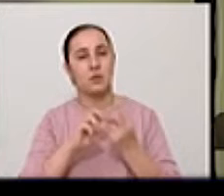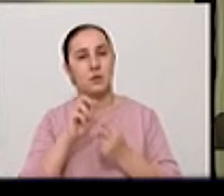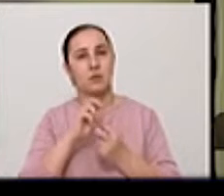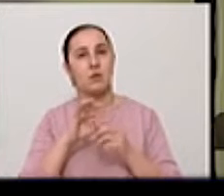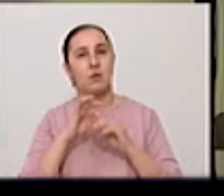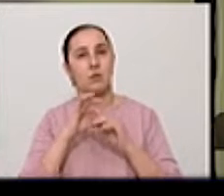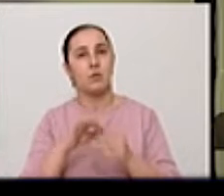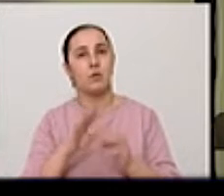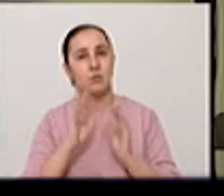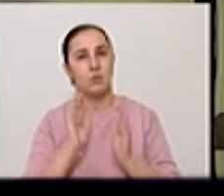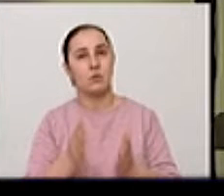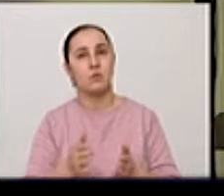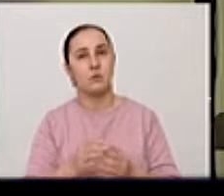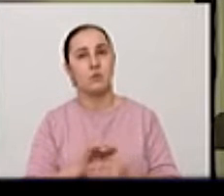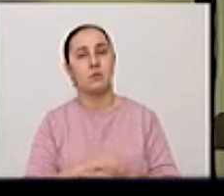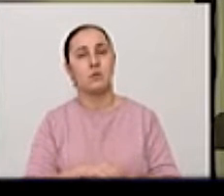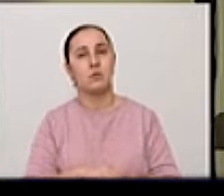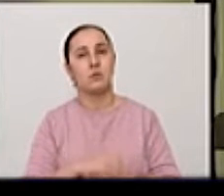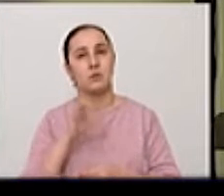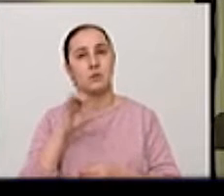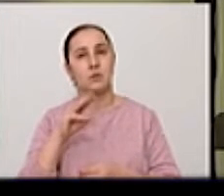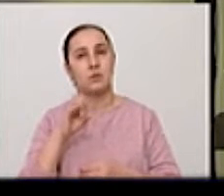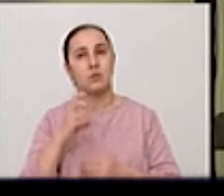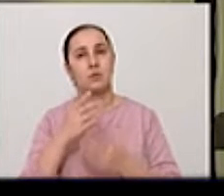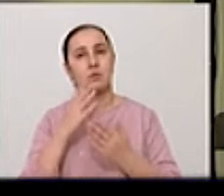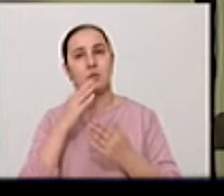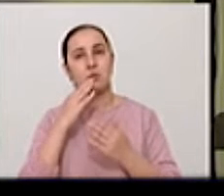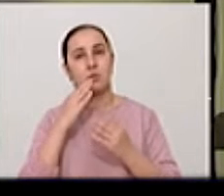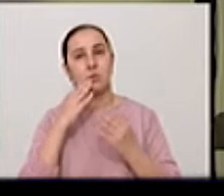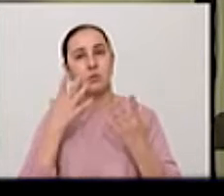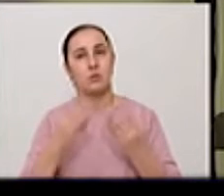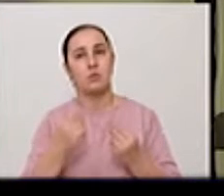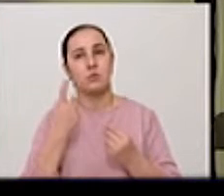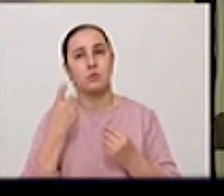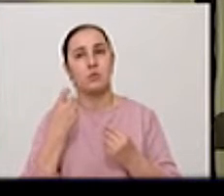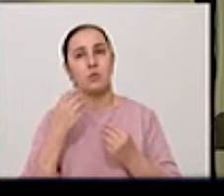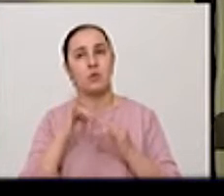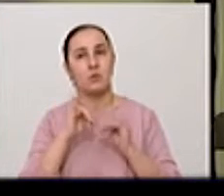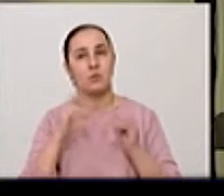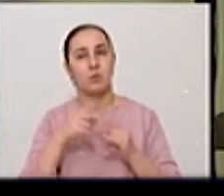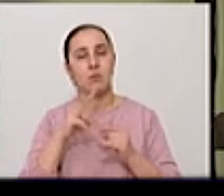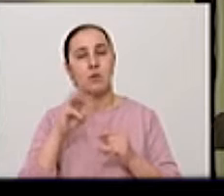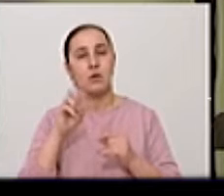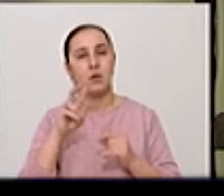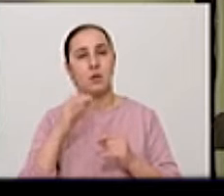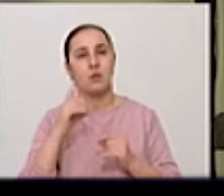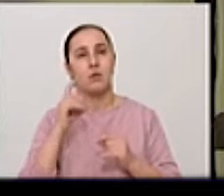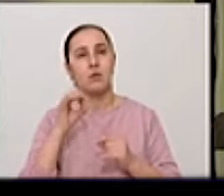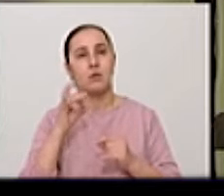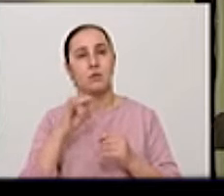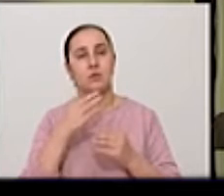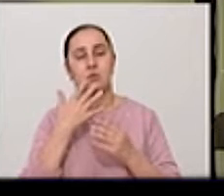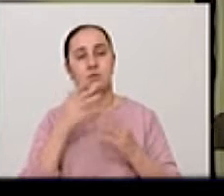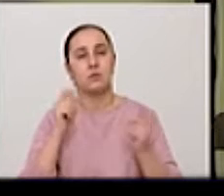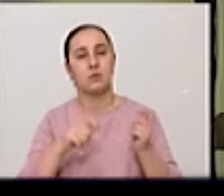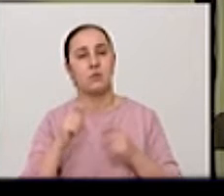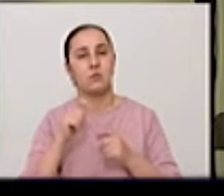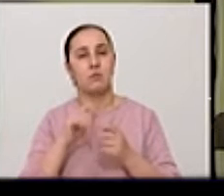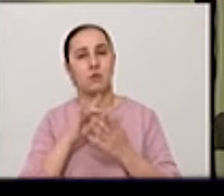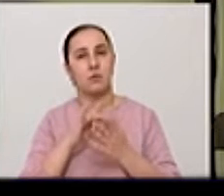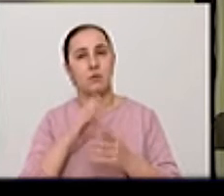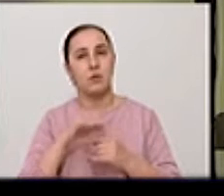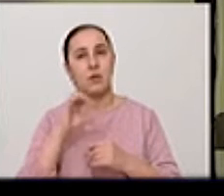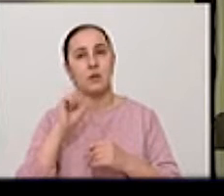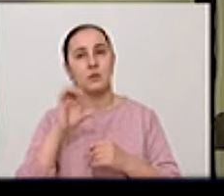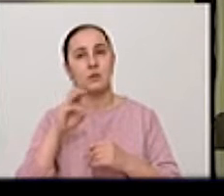olib borilmoqda. Stansiyaga kuniga 100 ortiq mahalliy va xorijiy sayyohlar tashrif buyuradilar.